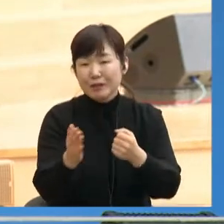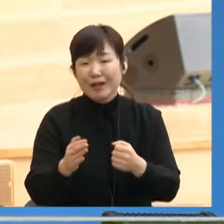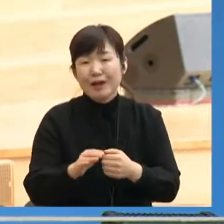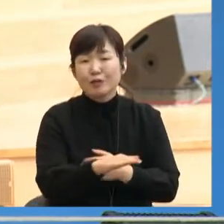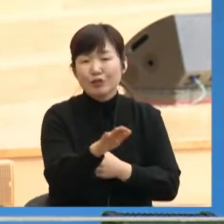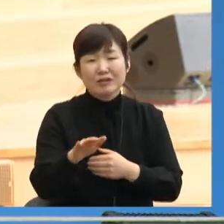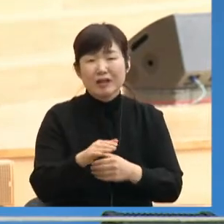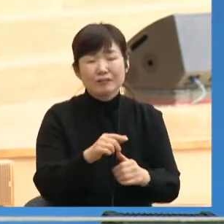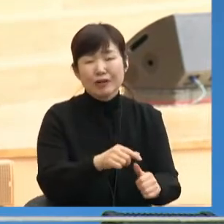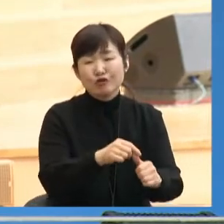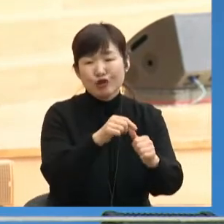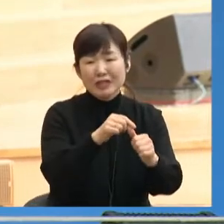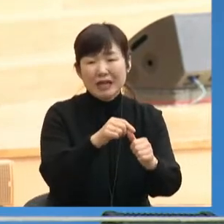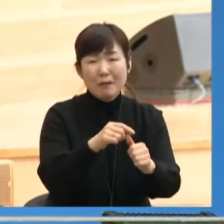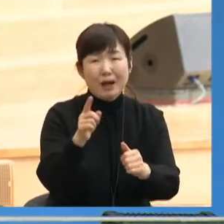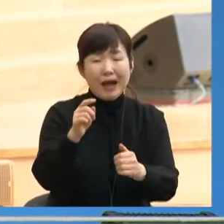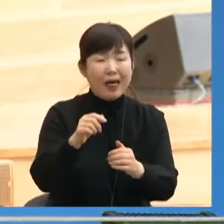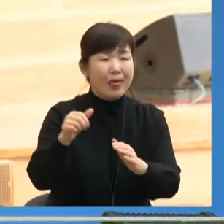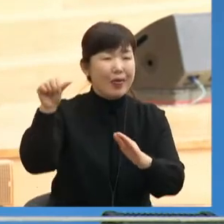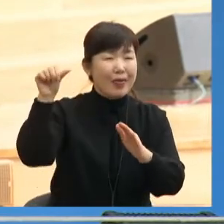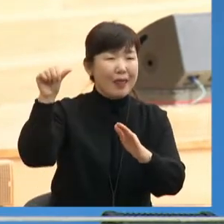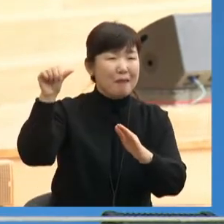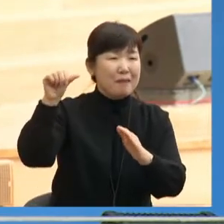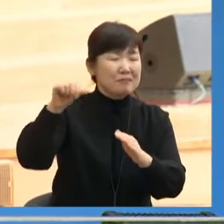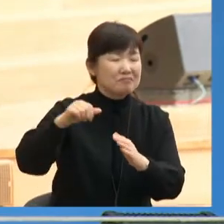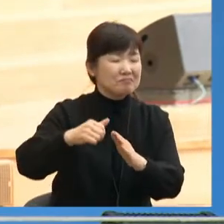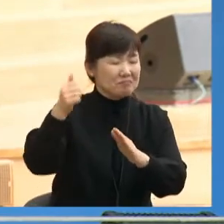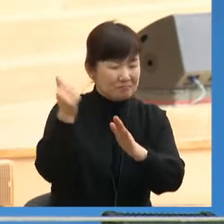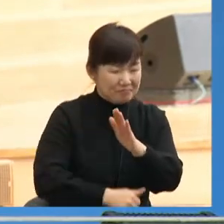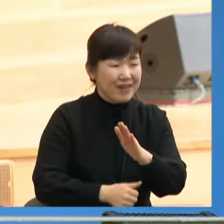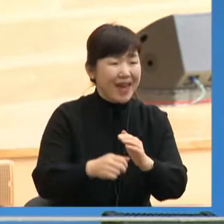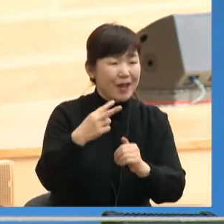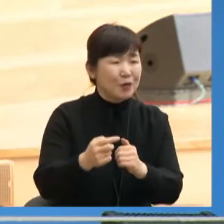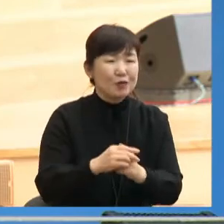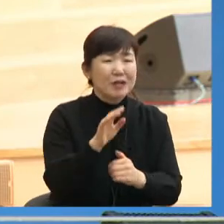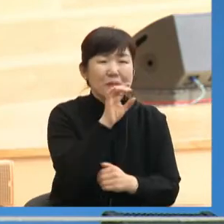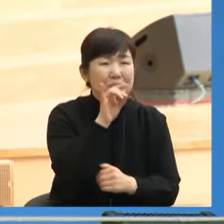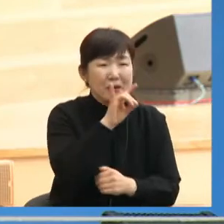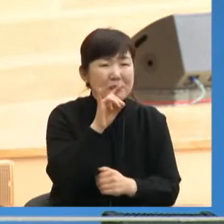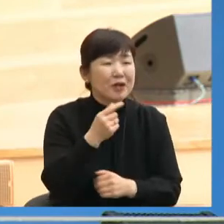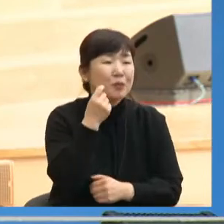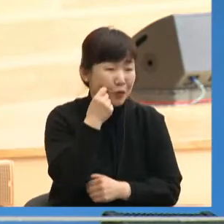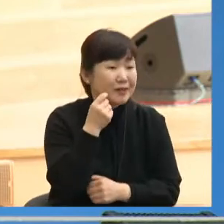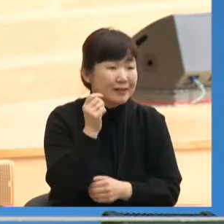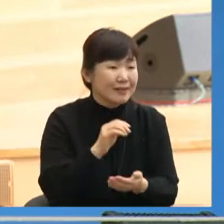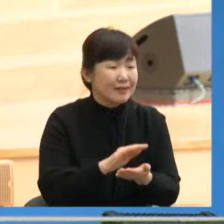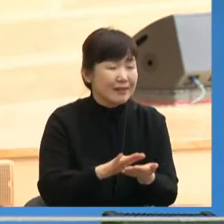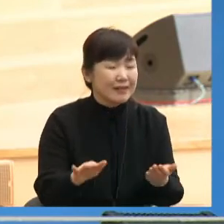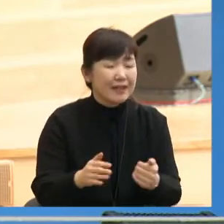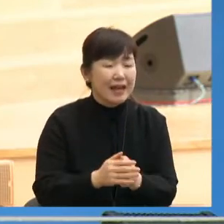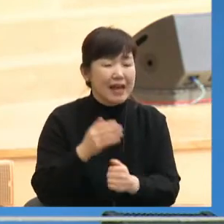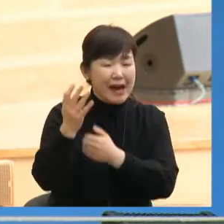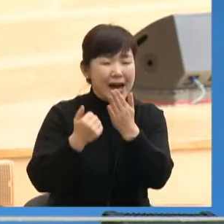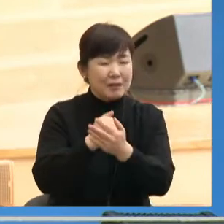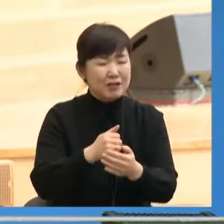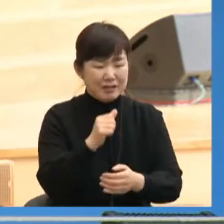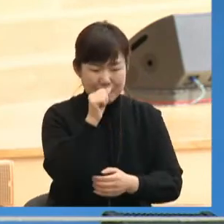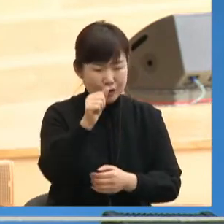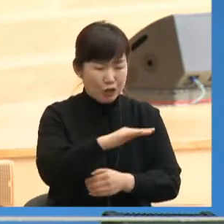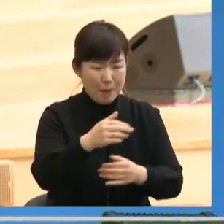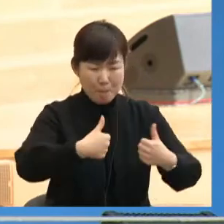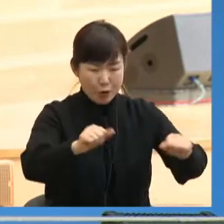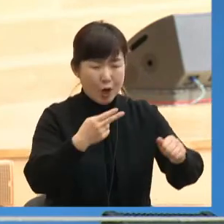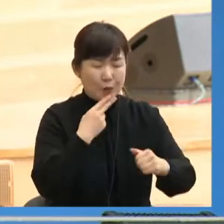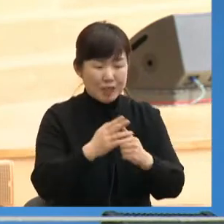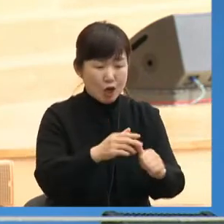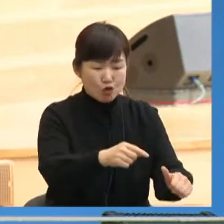우리의 구원이 박탈당해도 우리가 어떤 변명을 할 수가 없습니다. 그런데 하나님은 우리를 포기하지 않고